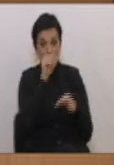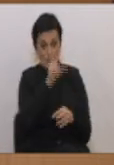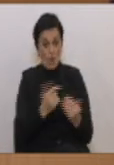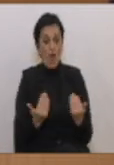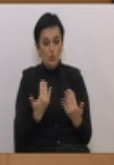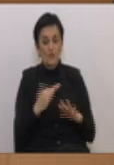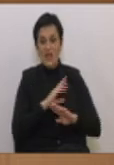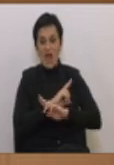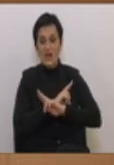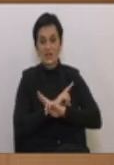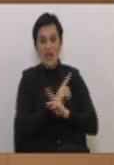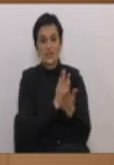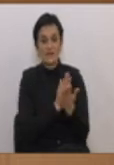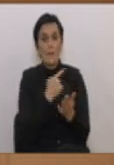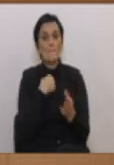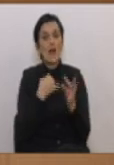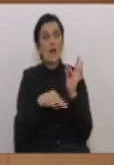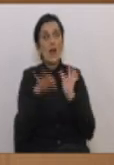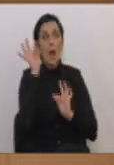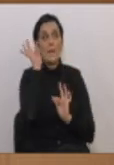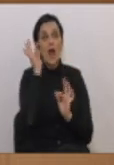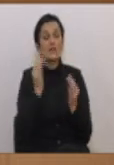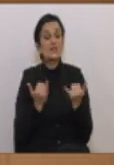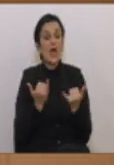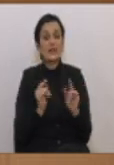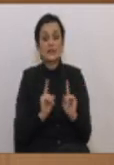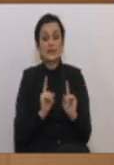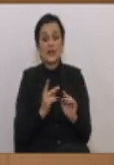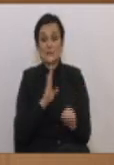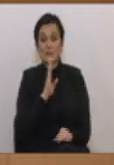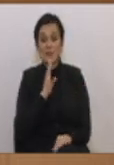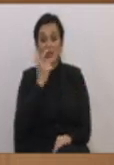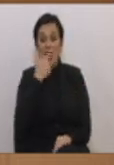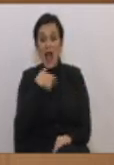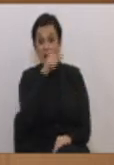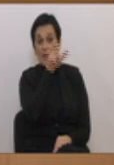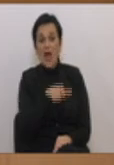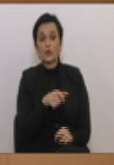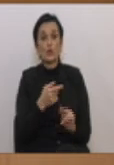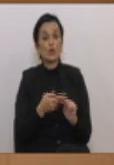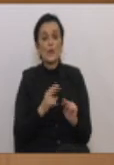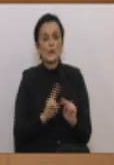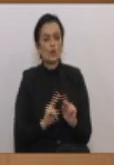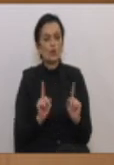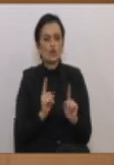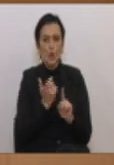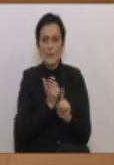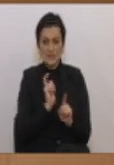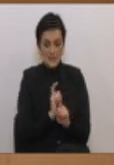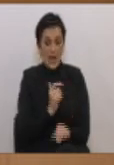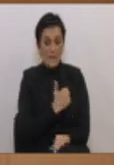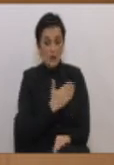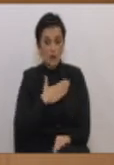გარდაცვლილი. გამახსენდა ახლა ეს ქალბატონი იმიტომ, რომ ძალიან მინდა